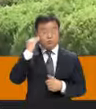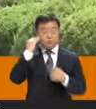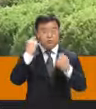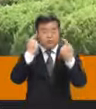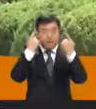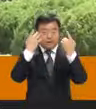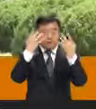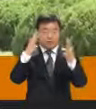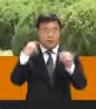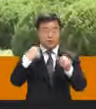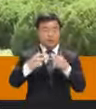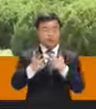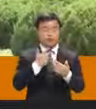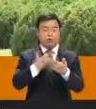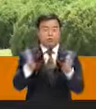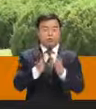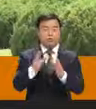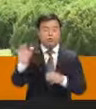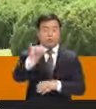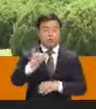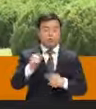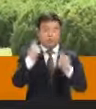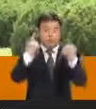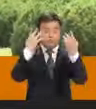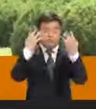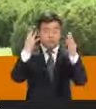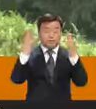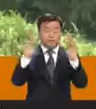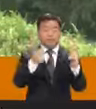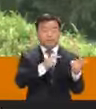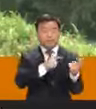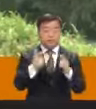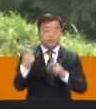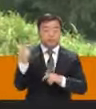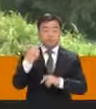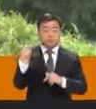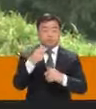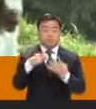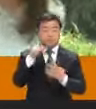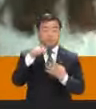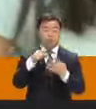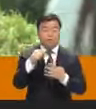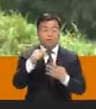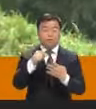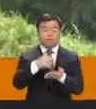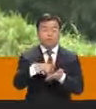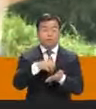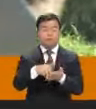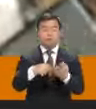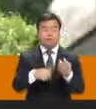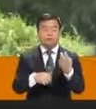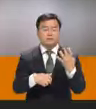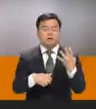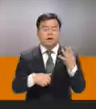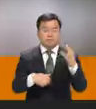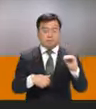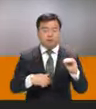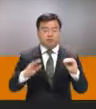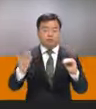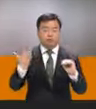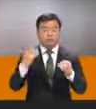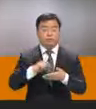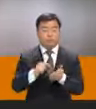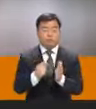전국 4년제 대학들의 2016학년도 수시 모집 선발 인원은 24만 900여 명으로 지난해 수시